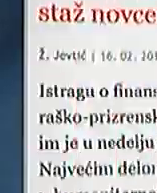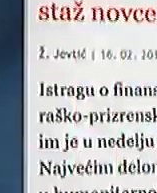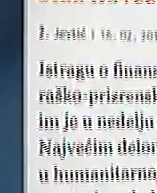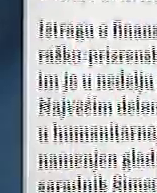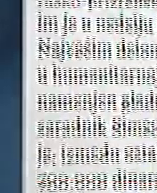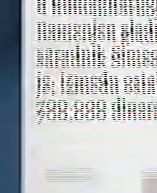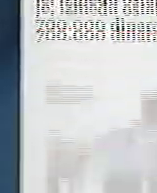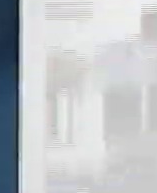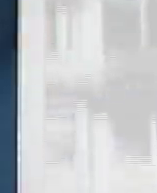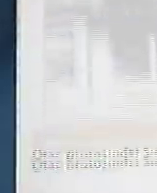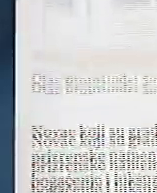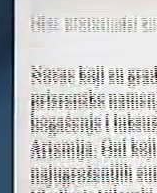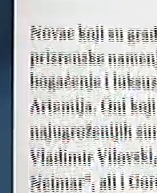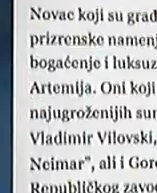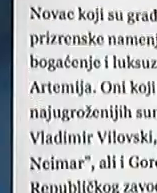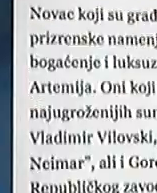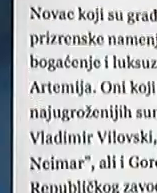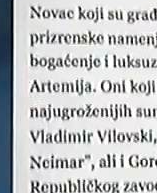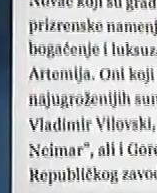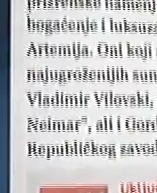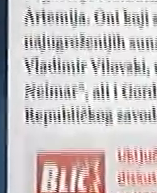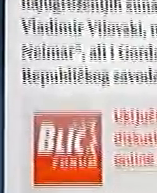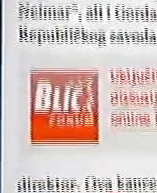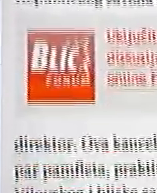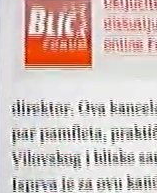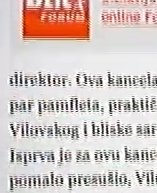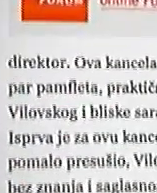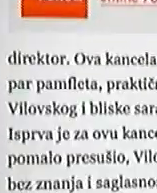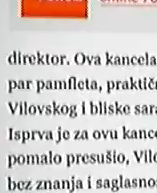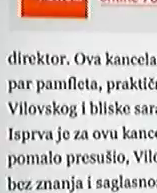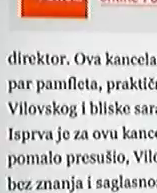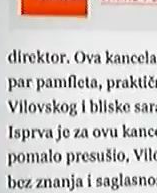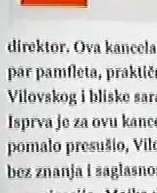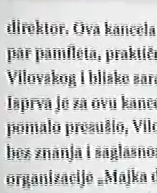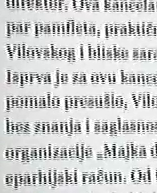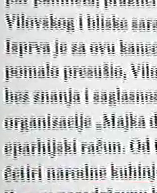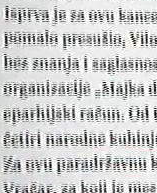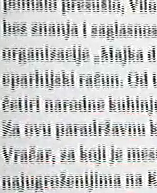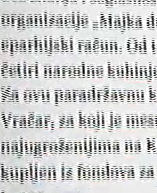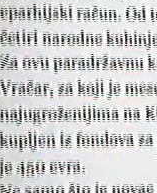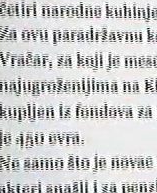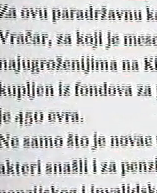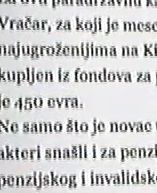MUP započinje istragu o finansijskim malverzacijama najbližih saradnika vladike Raško-Prizrenskog Artemija, saznaje Blic.